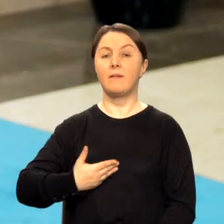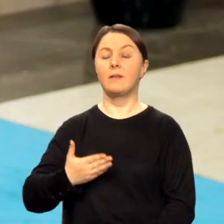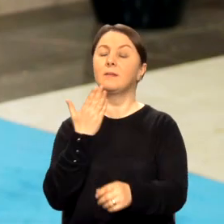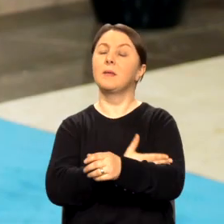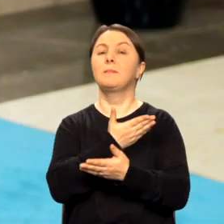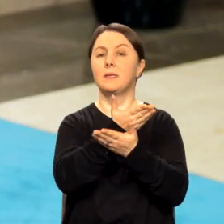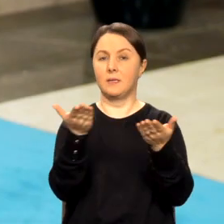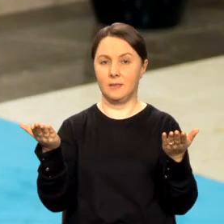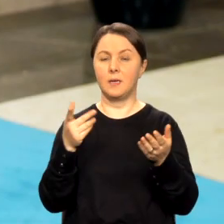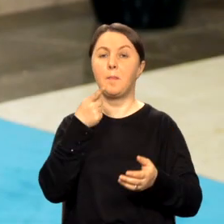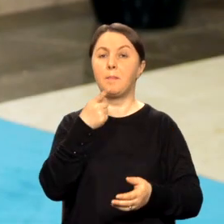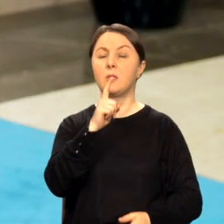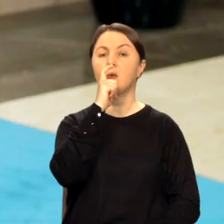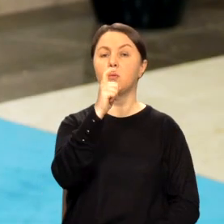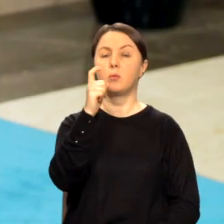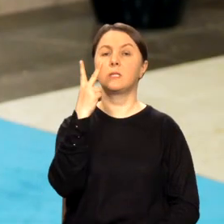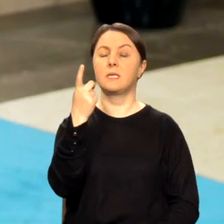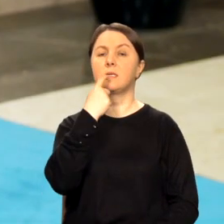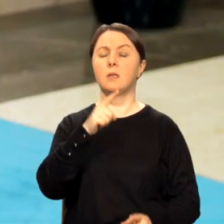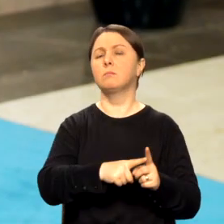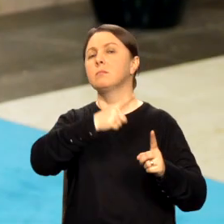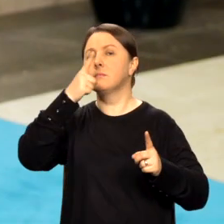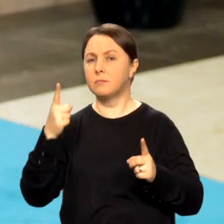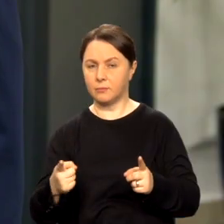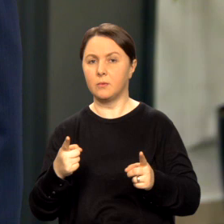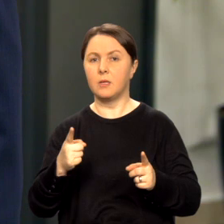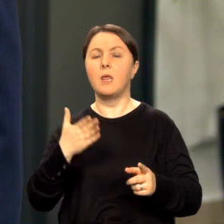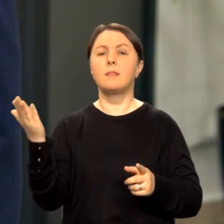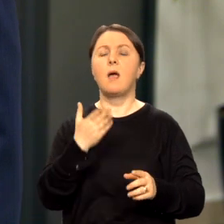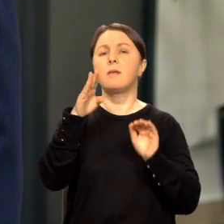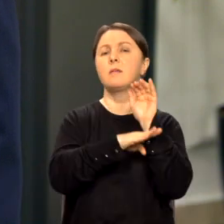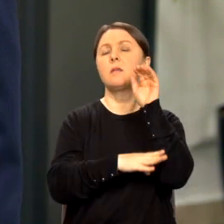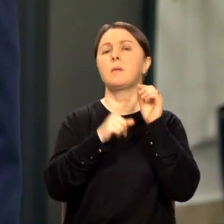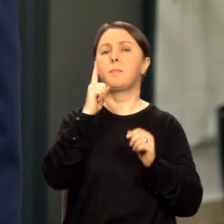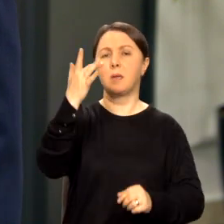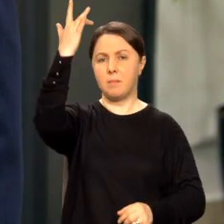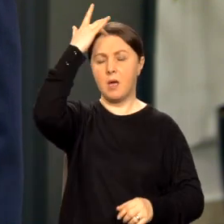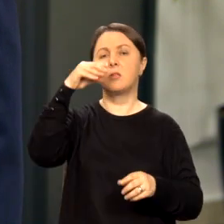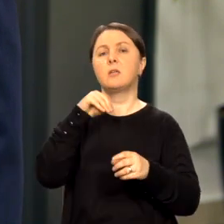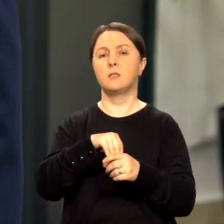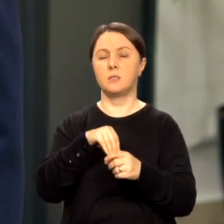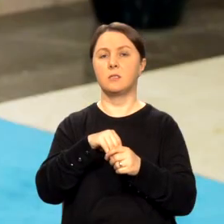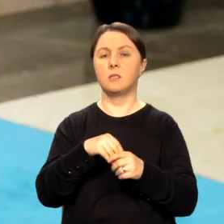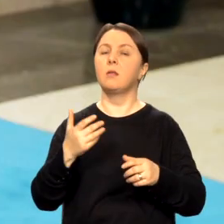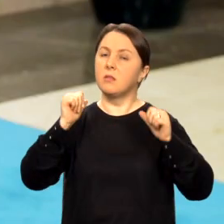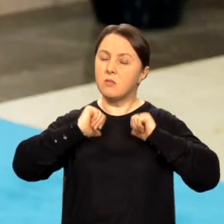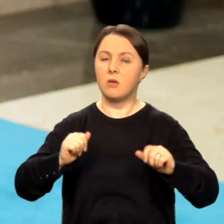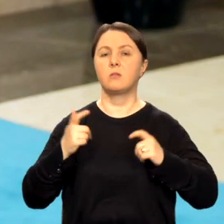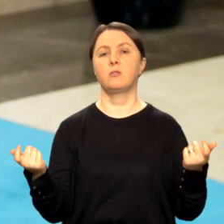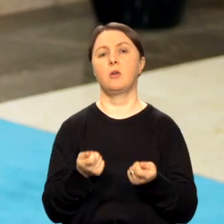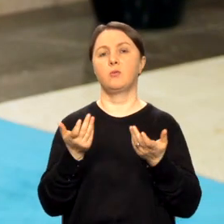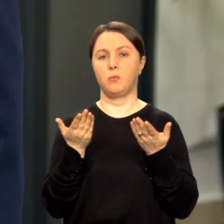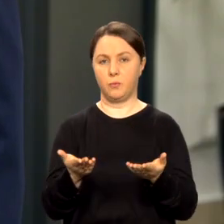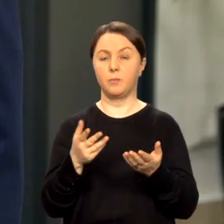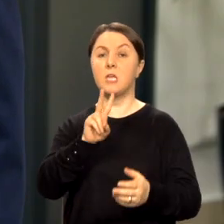Sevgili hemşehrilerim, 1992 yılından bu yana daha yaşanılabilir bir Bağcılar için gayret